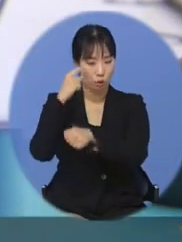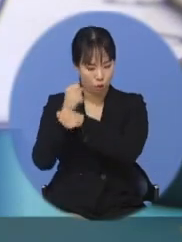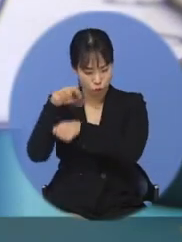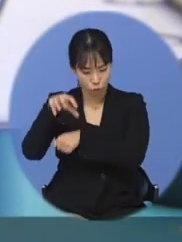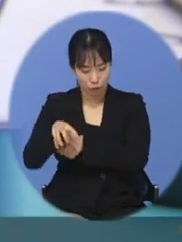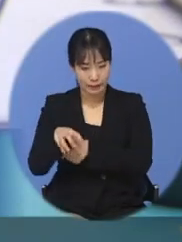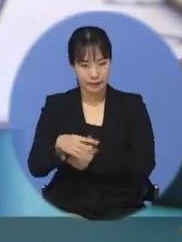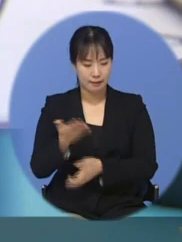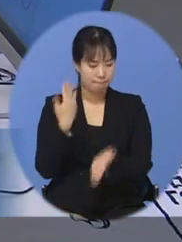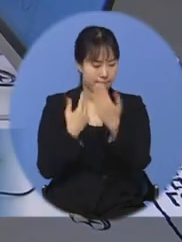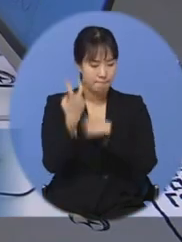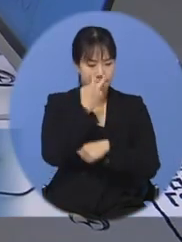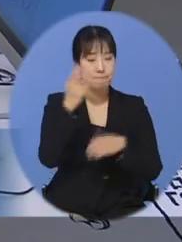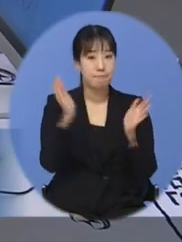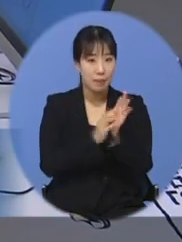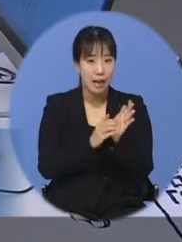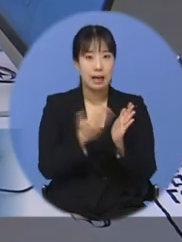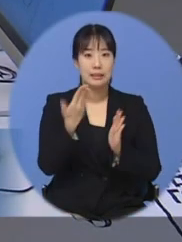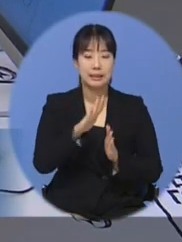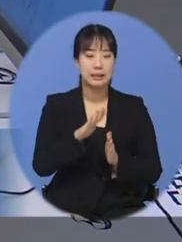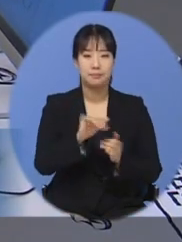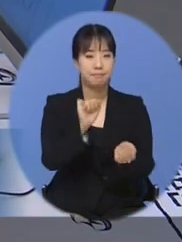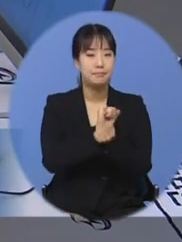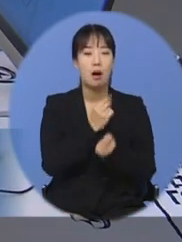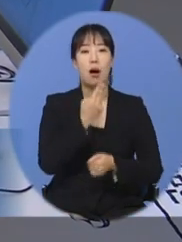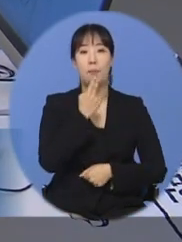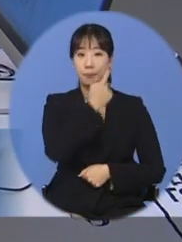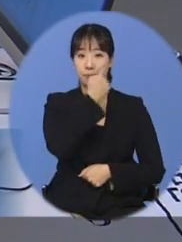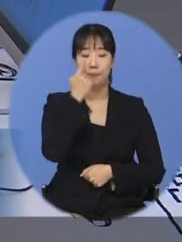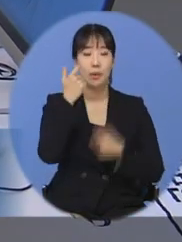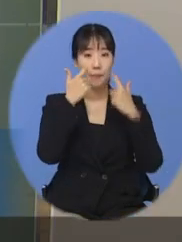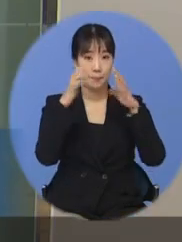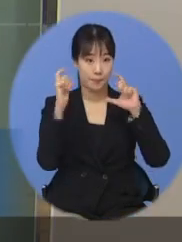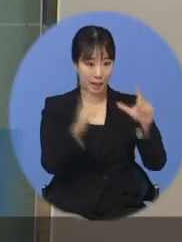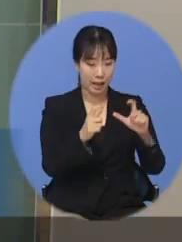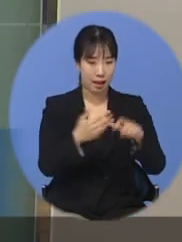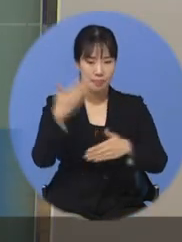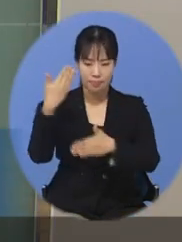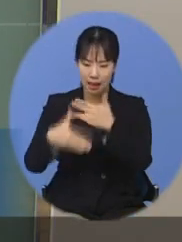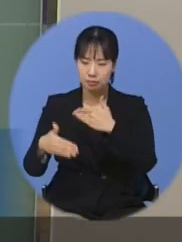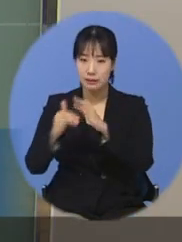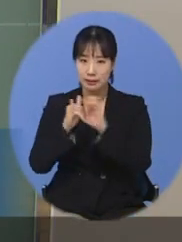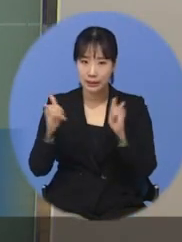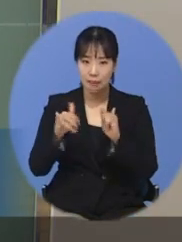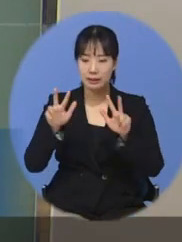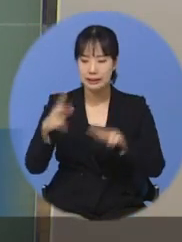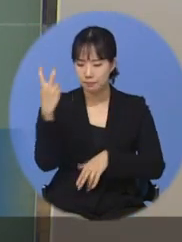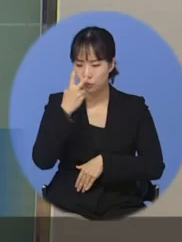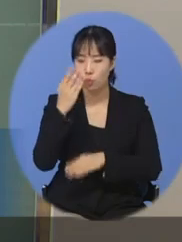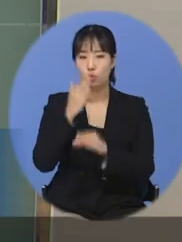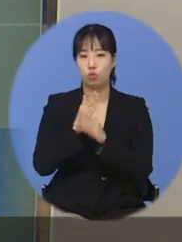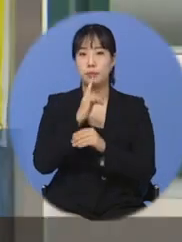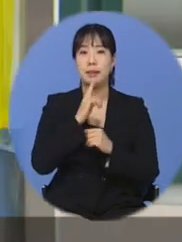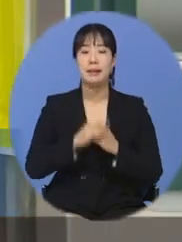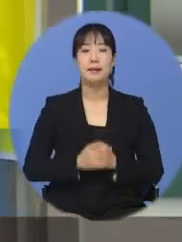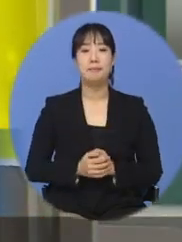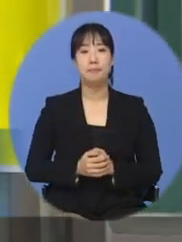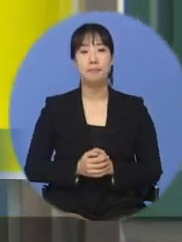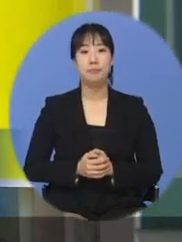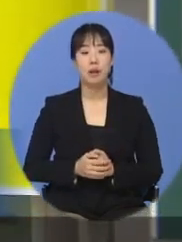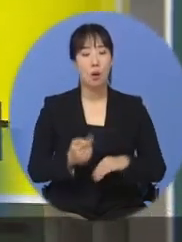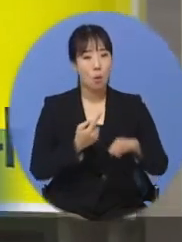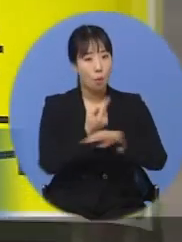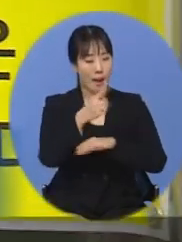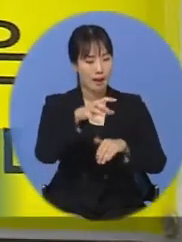도보건환경연구원으로부터 역학조사를 받았지만 모두 음성 판정을 받았고, 일부 사람들은 역학조사를 진행 중이라고 밝혔습니다. 이